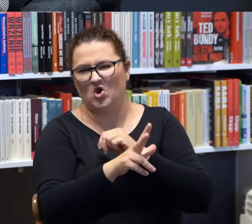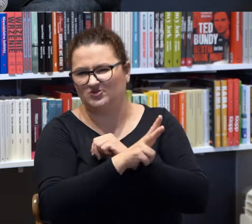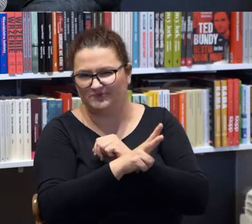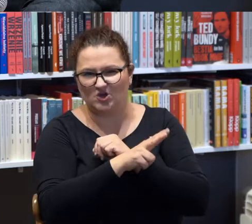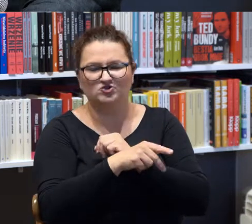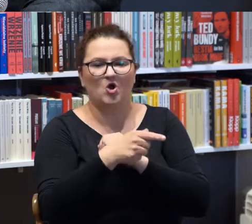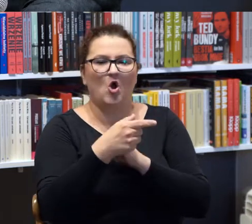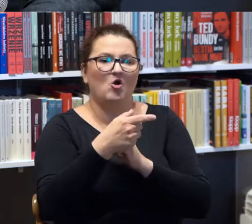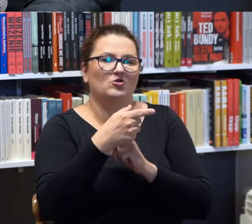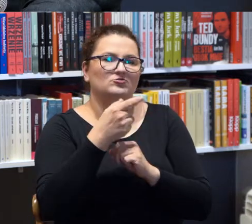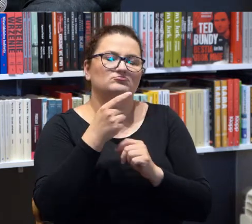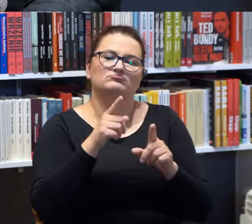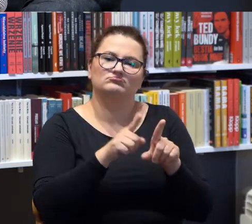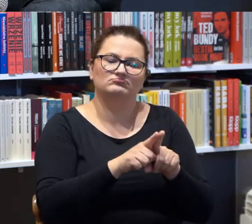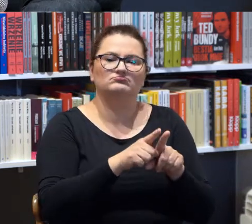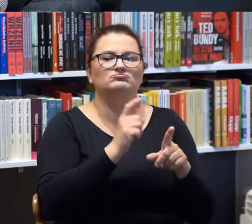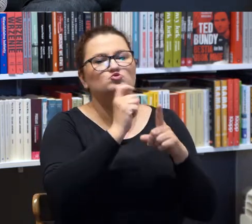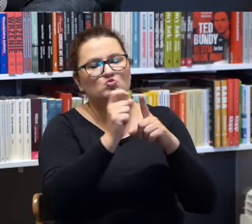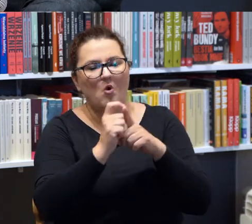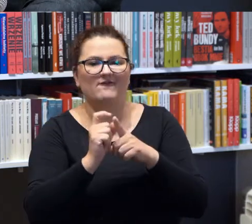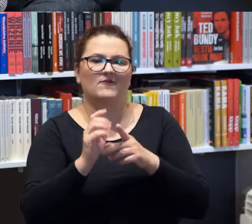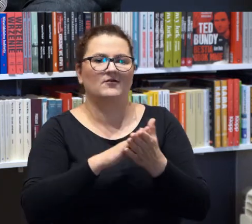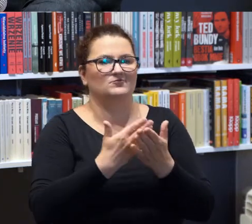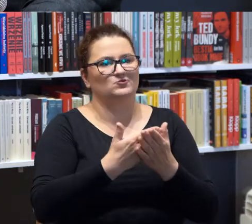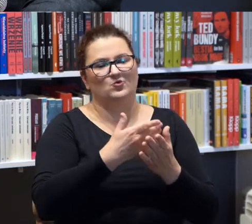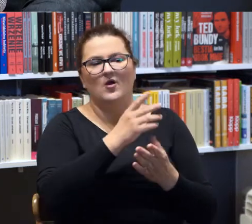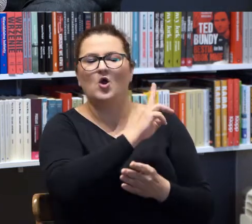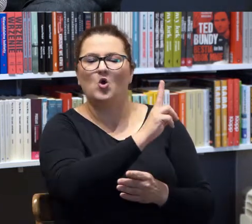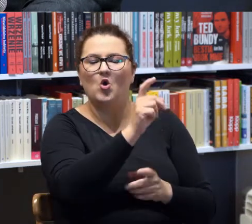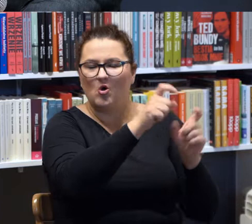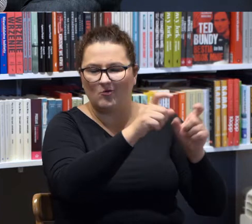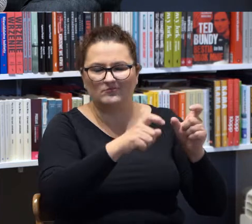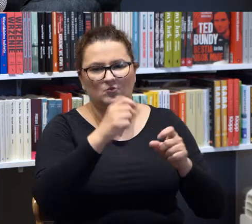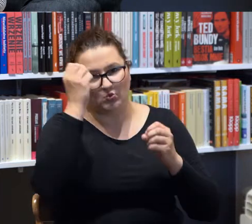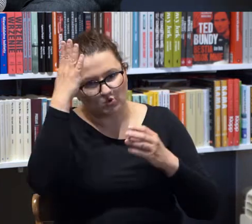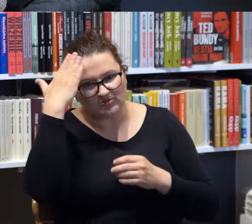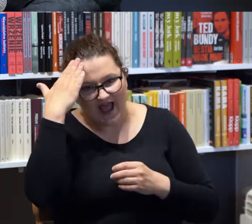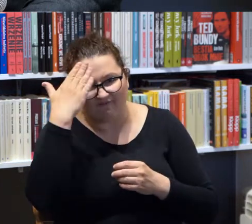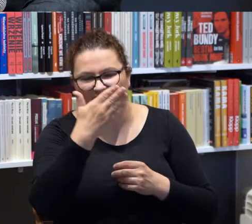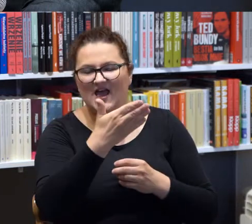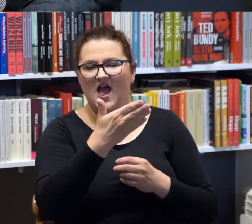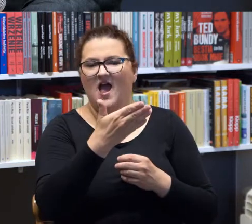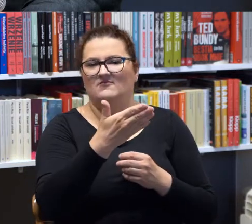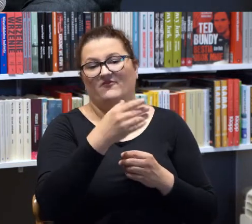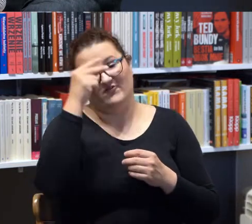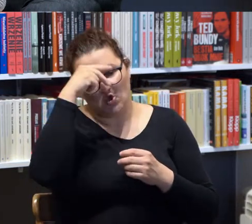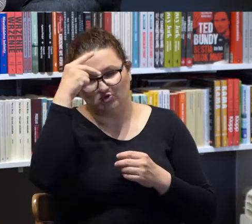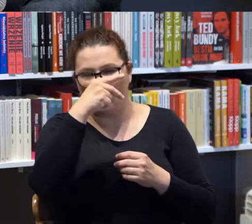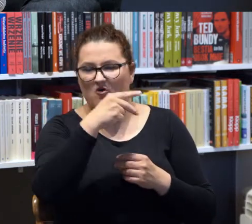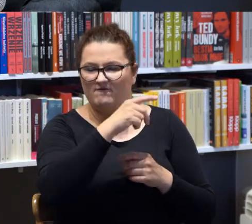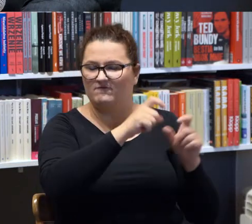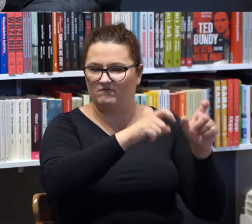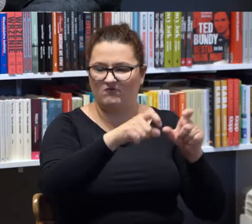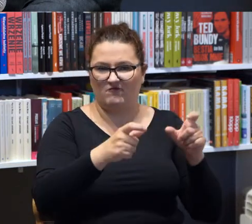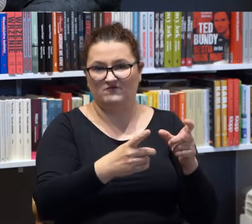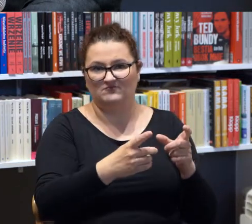się pojawiają słowa kulturoznawców i tak dalej, i tak dalej. Filozofów. No i oczywiście